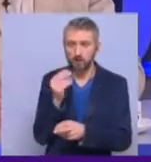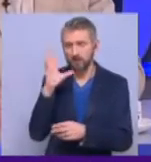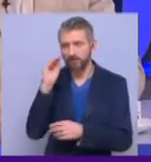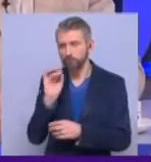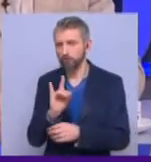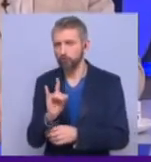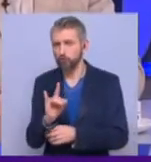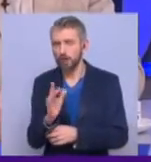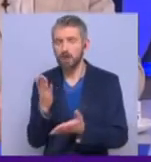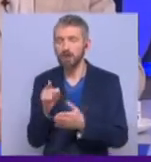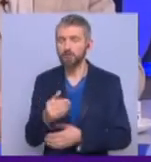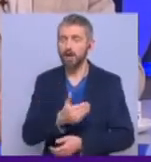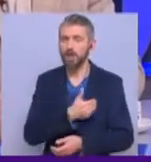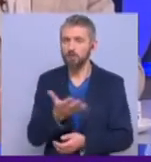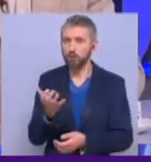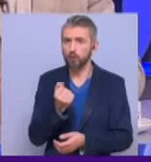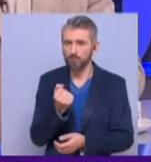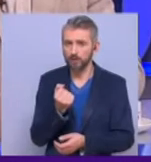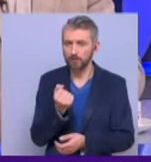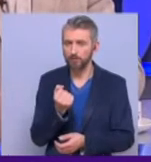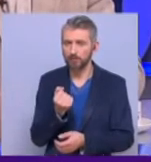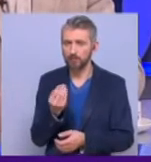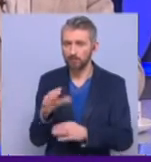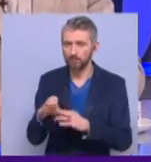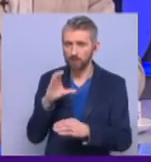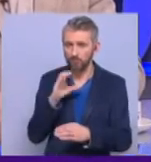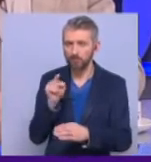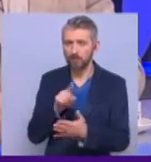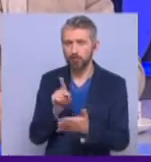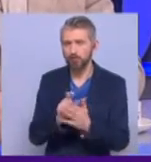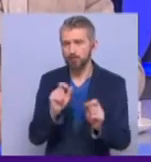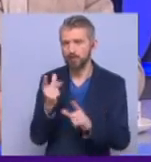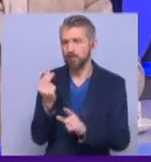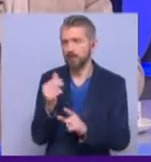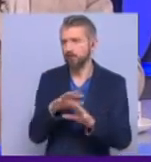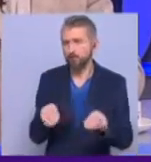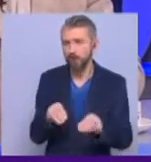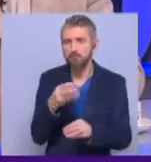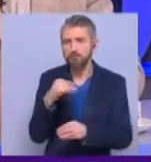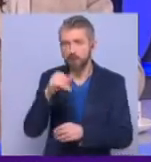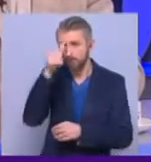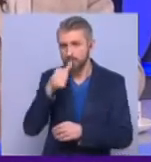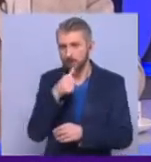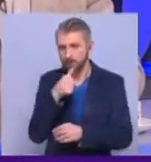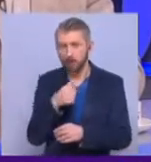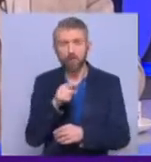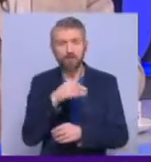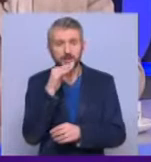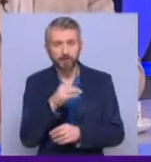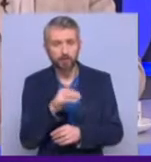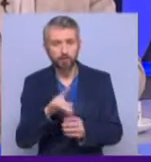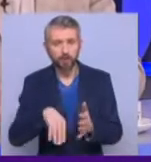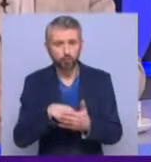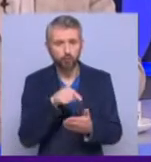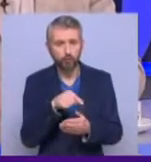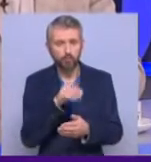То есть, если вы хотите получить транш, вы должны поднять тариф. Тобто в маї місяці, условно говоря... Бо ви ж сказали, що за рахунок